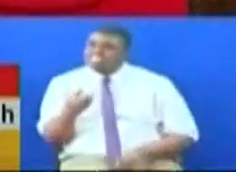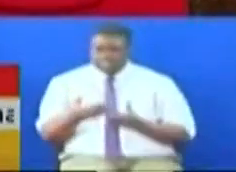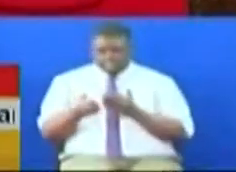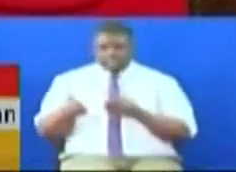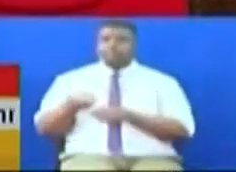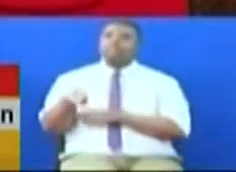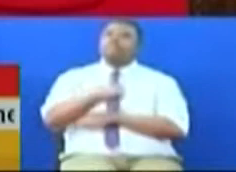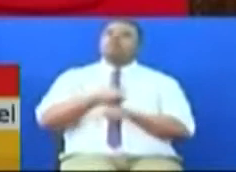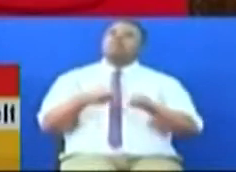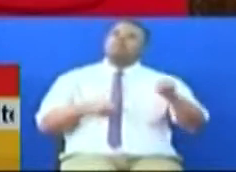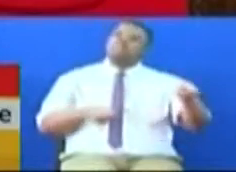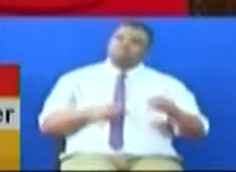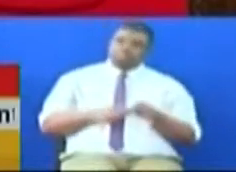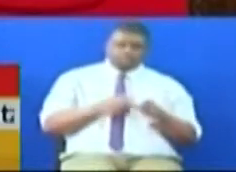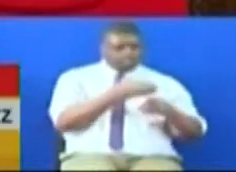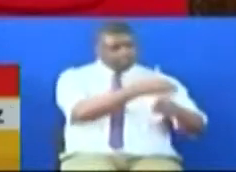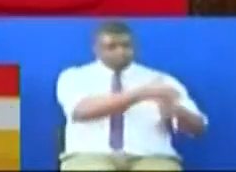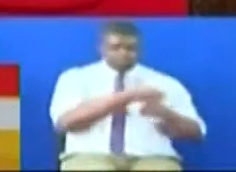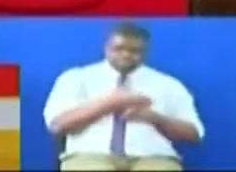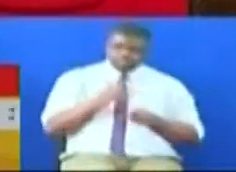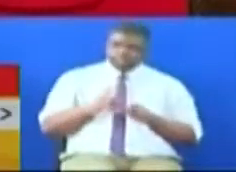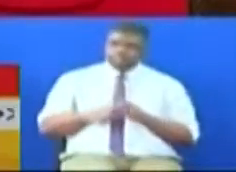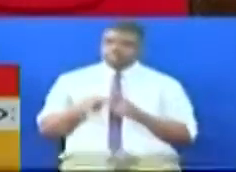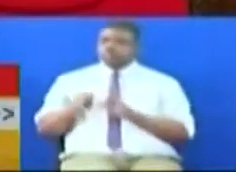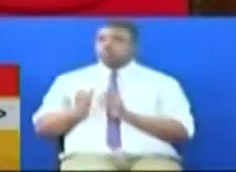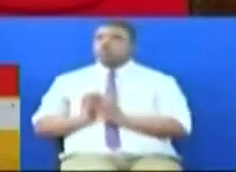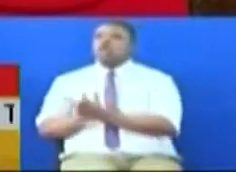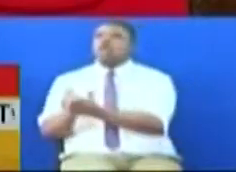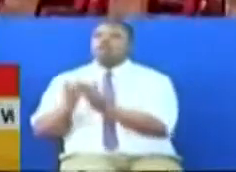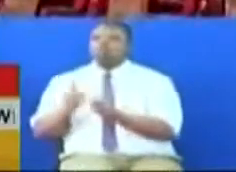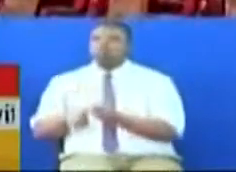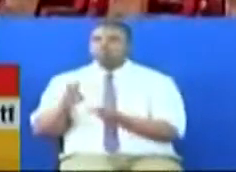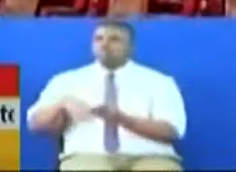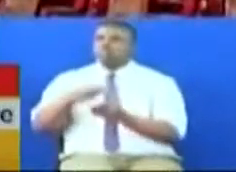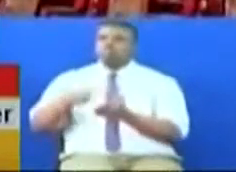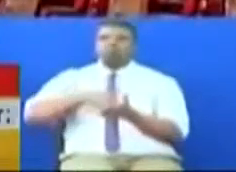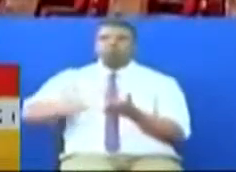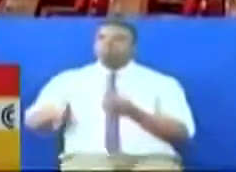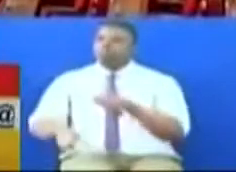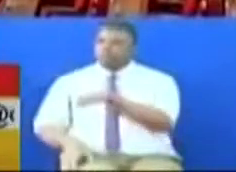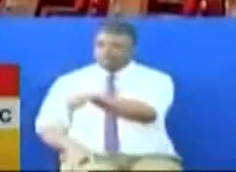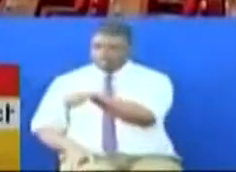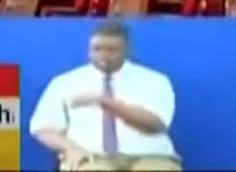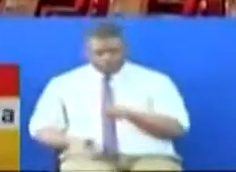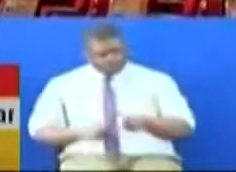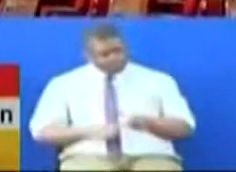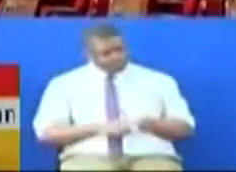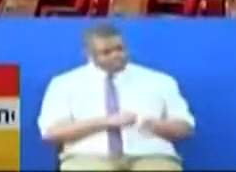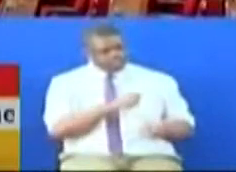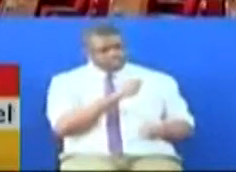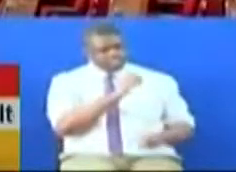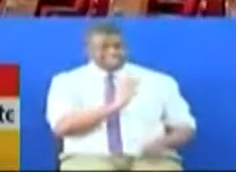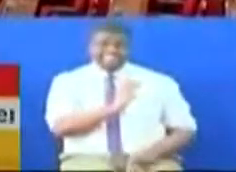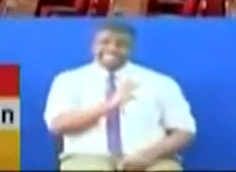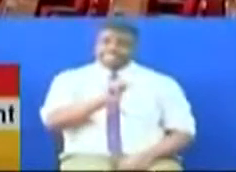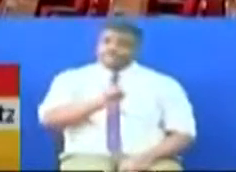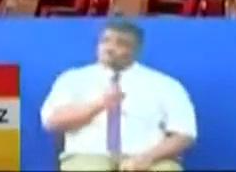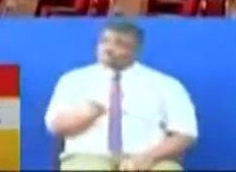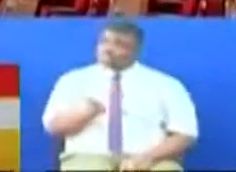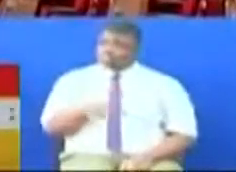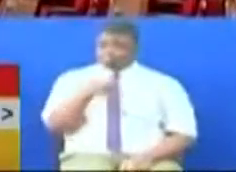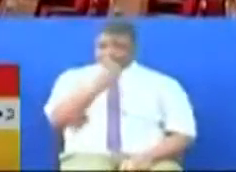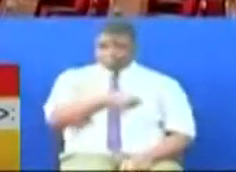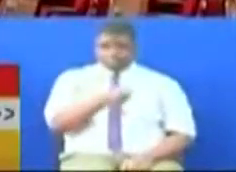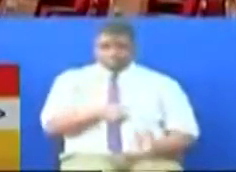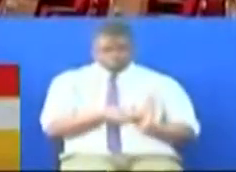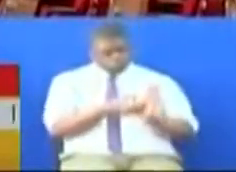makampuni, baadhi ya mashirika, lakini pia baadhi ya wadau kumbe wanashindwa kulipa. Na hili tunampongeza sana CAG kwa kuonyesha bayana